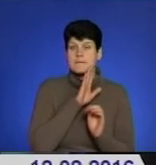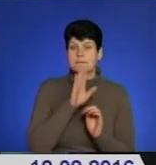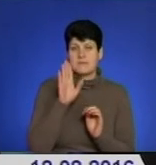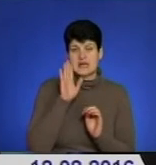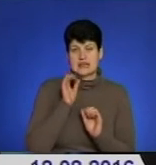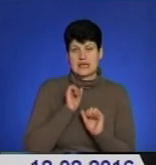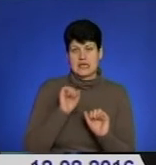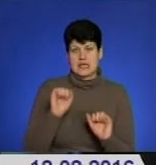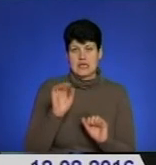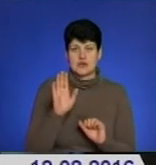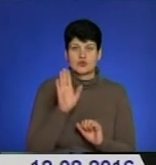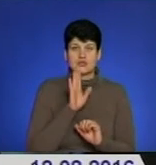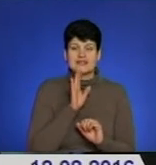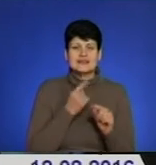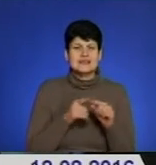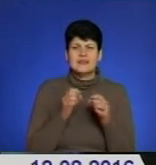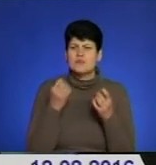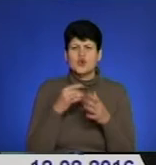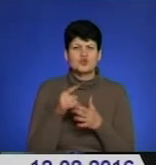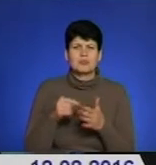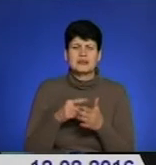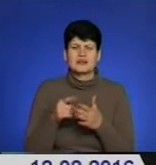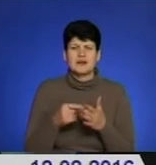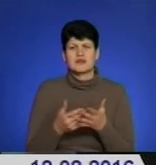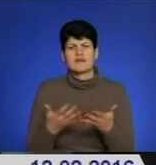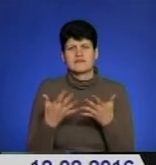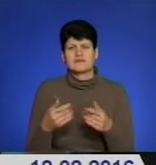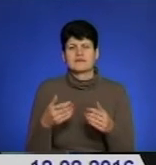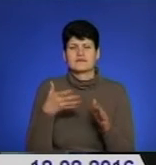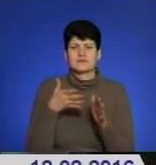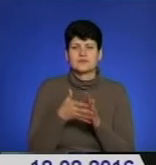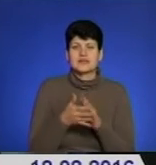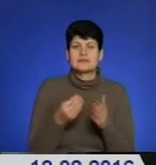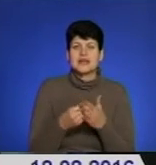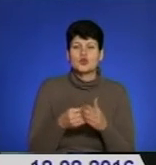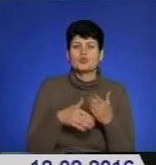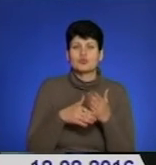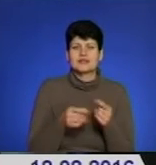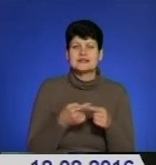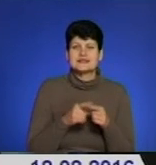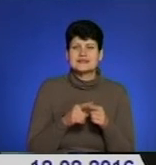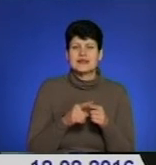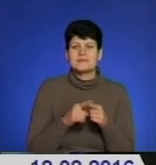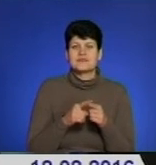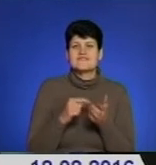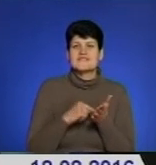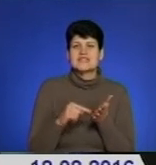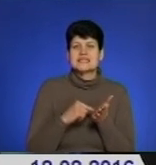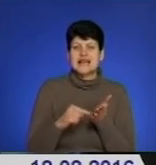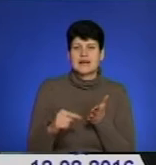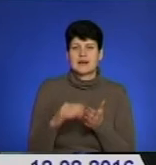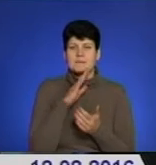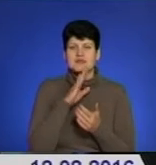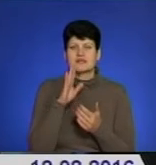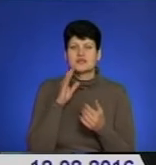мати-героїня. І це не просто питання якогось визнання чи матеріальної допомоги. Це в першу чергу відзнака тих матерів, котрі